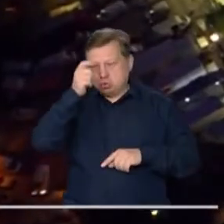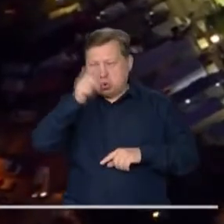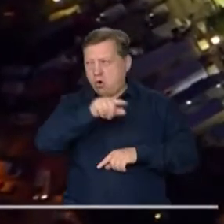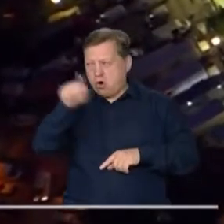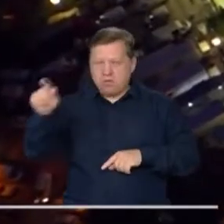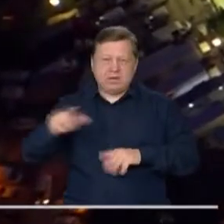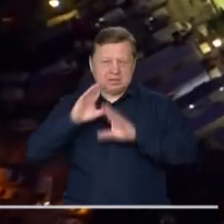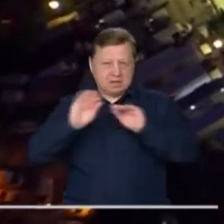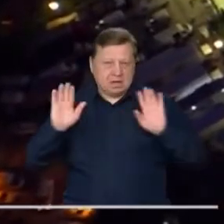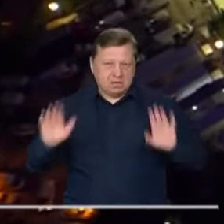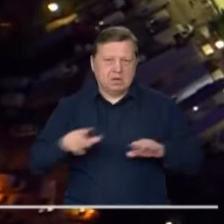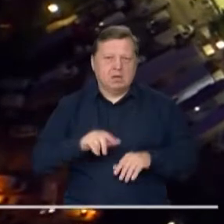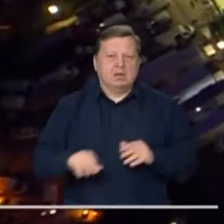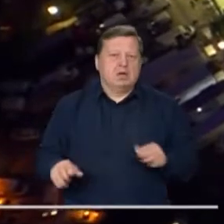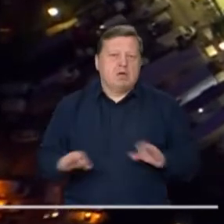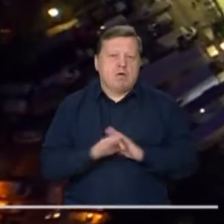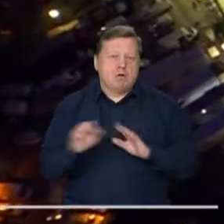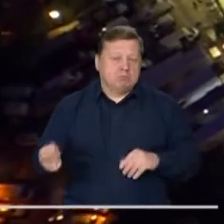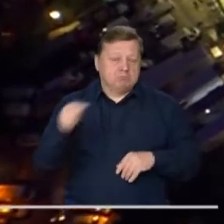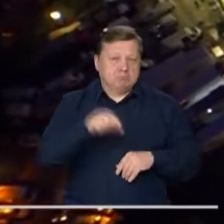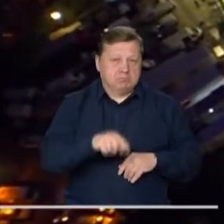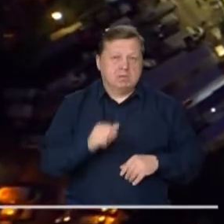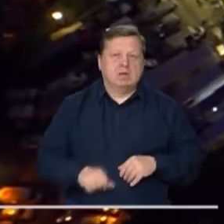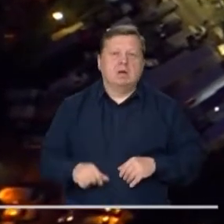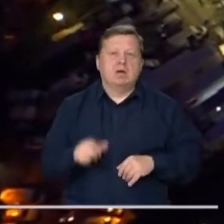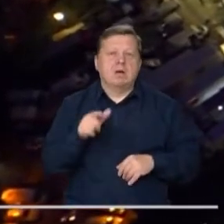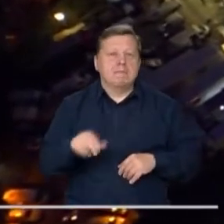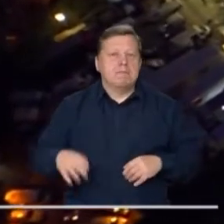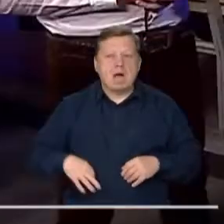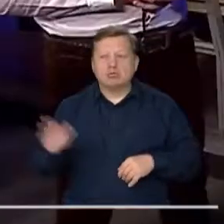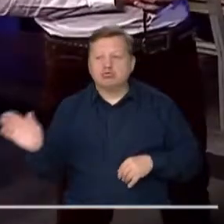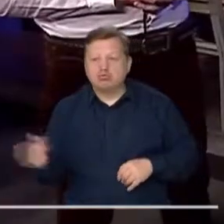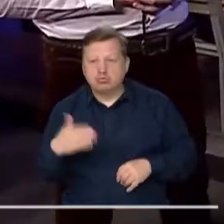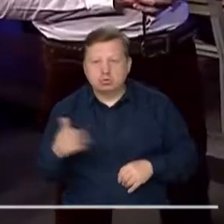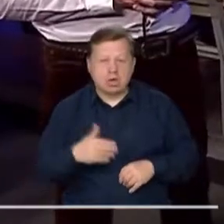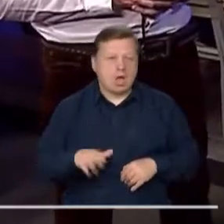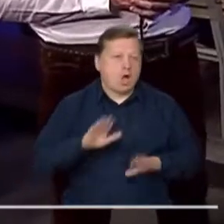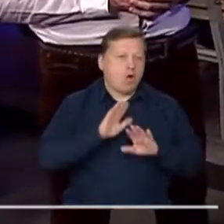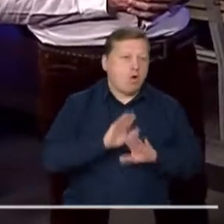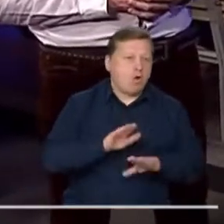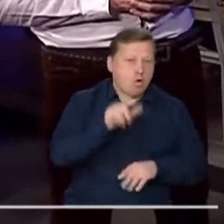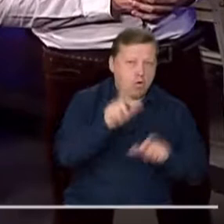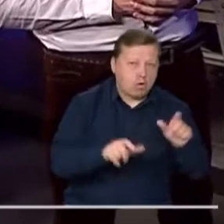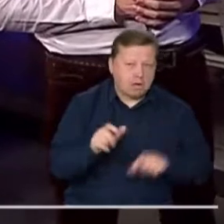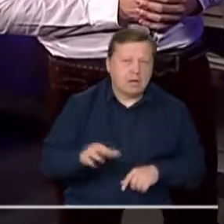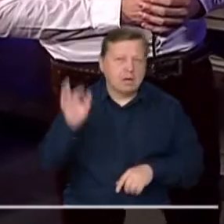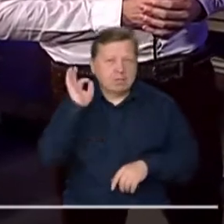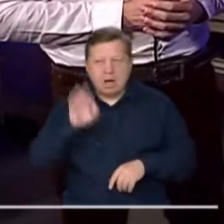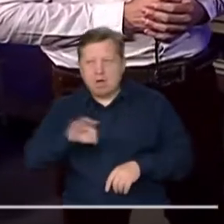Rozpoczynając od wejścia na koncert, od pani, która się zajmuje sprzątaniem, po ochronę, pani, która